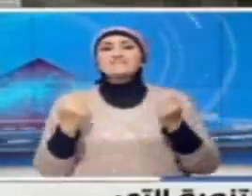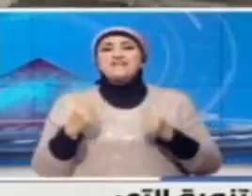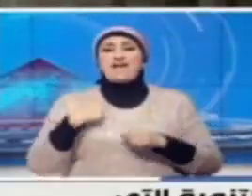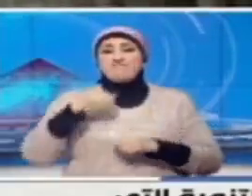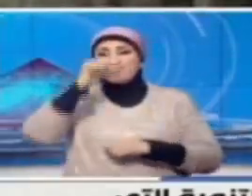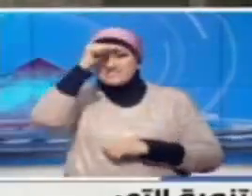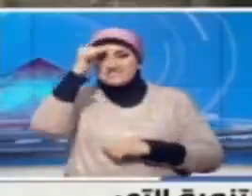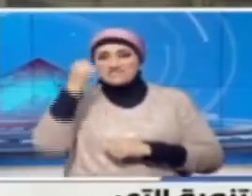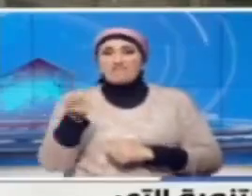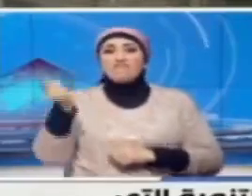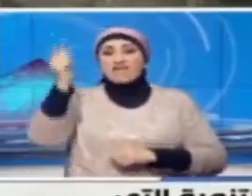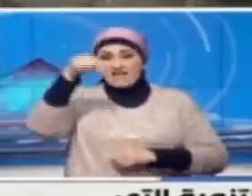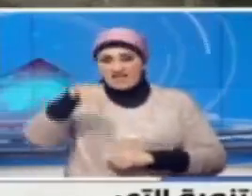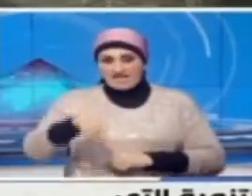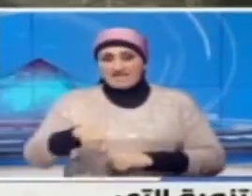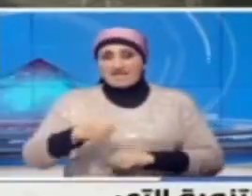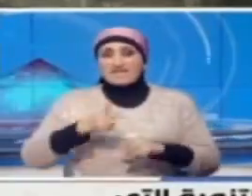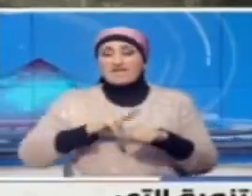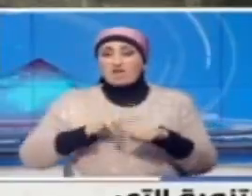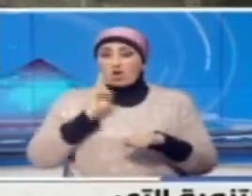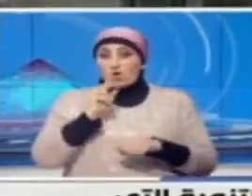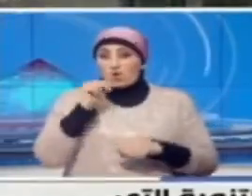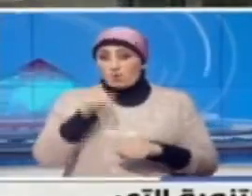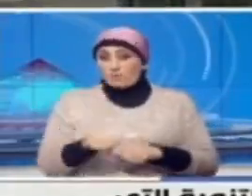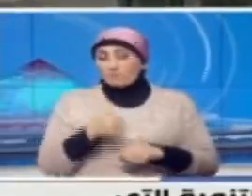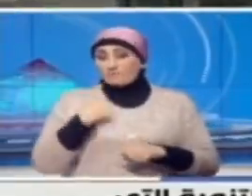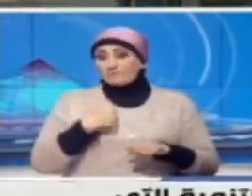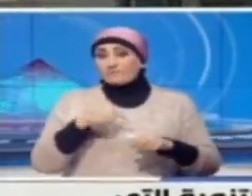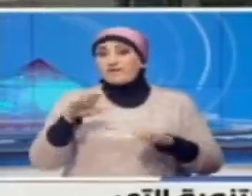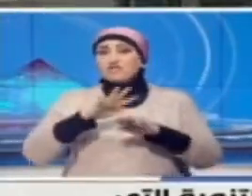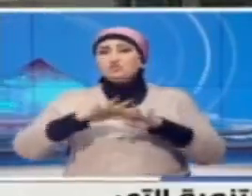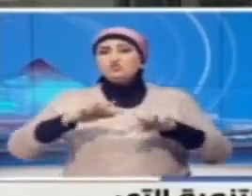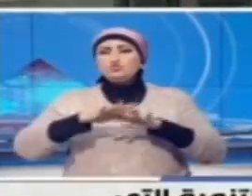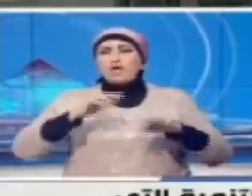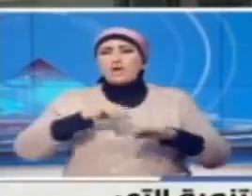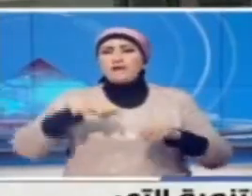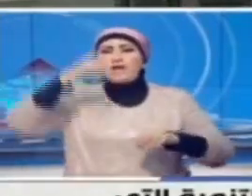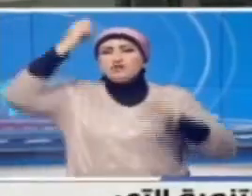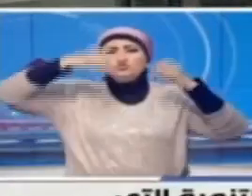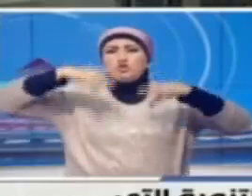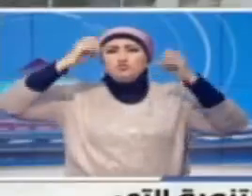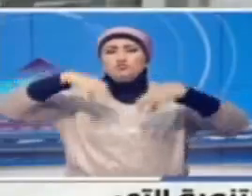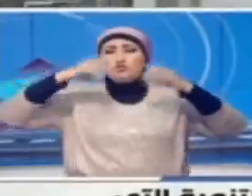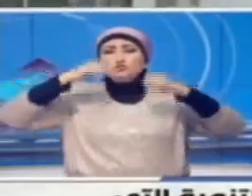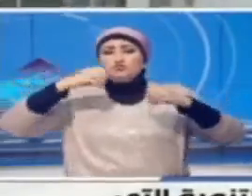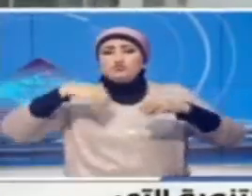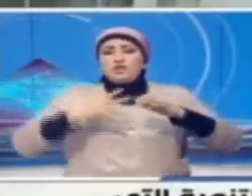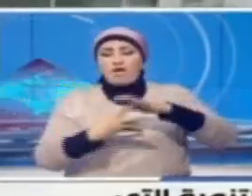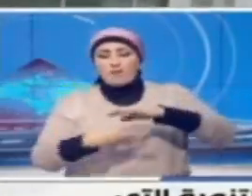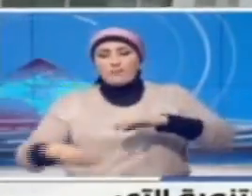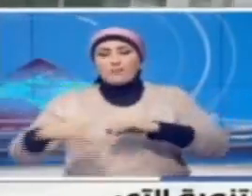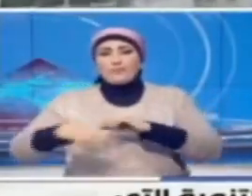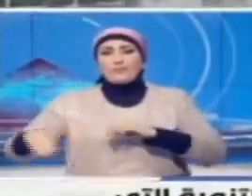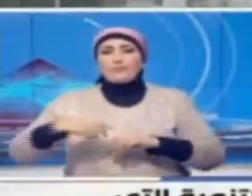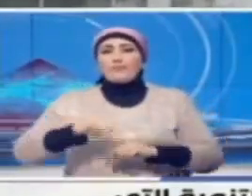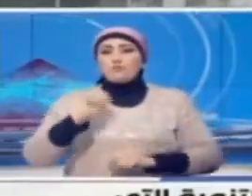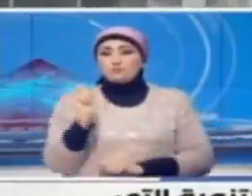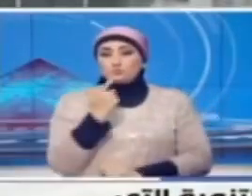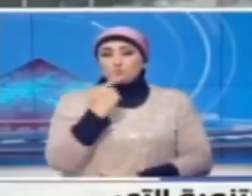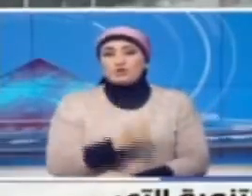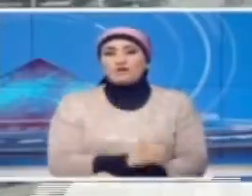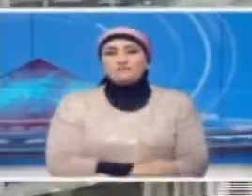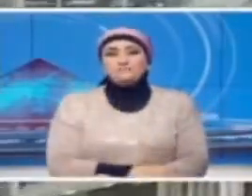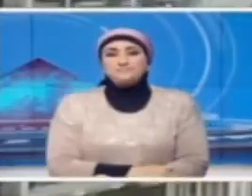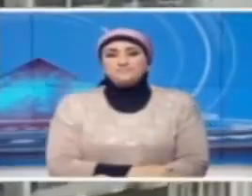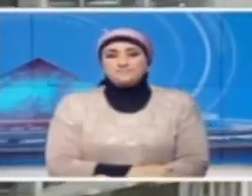والأماكن الترفيهية مع حلول فصل الصيف القادم وبتشغيل الشبكة المخصصة لتصريف الأمطار في